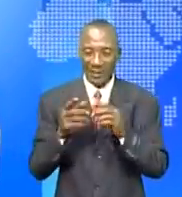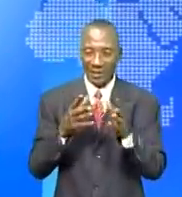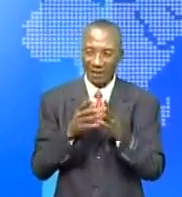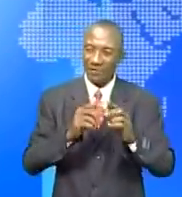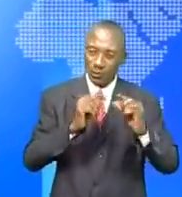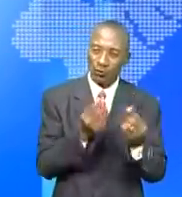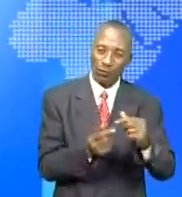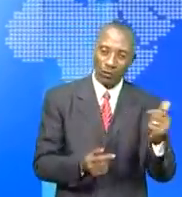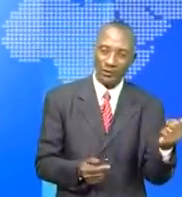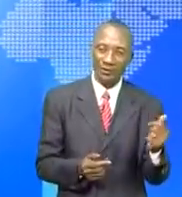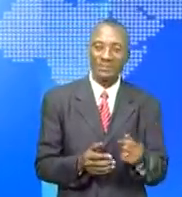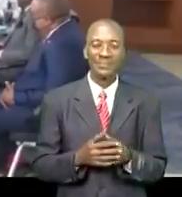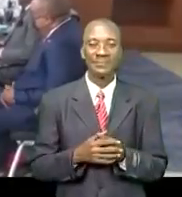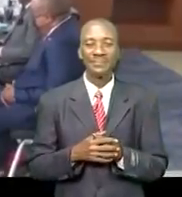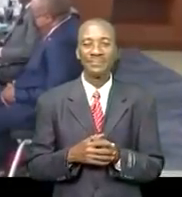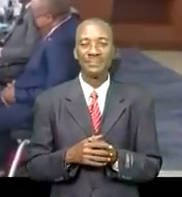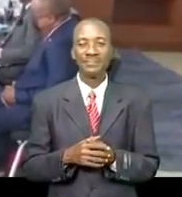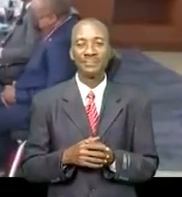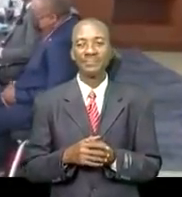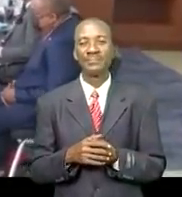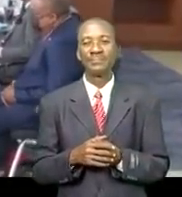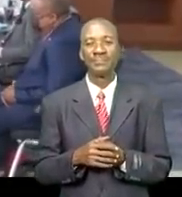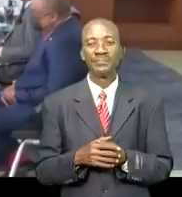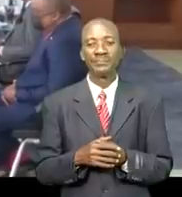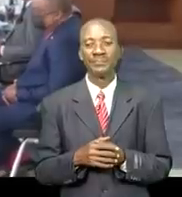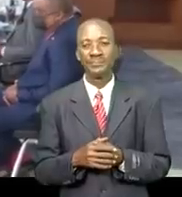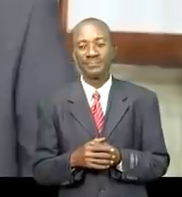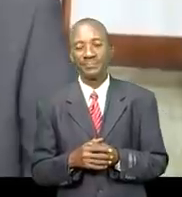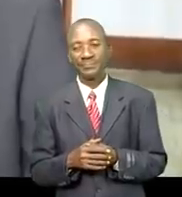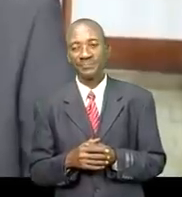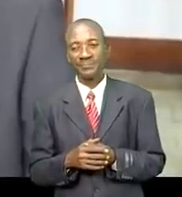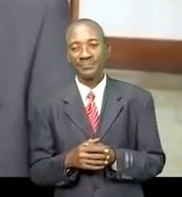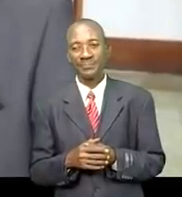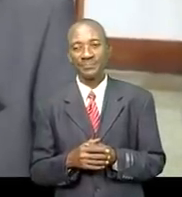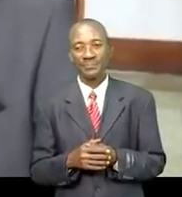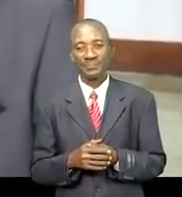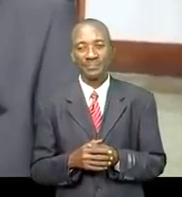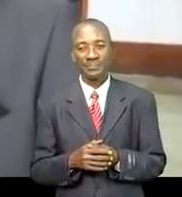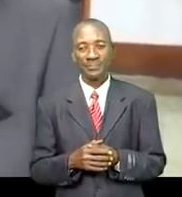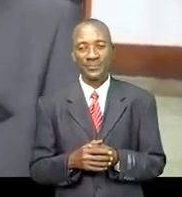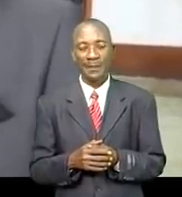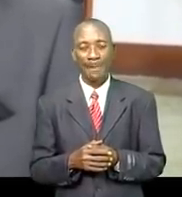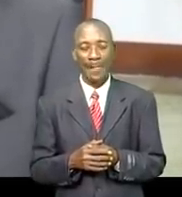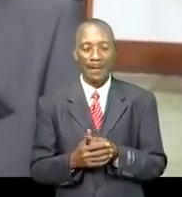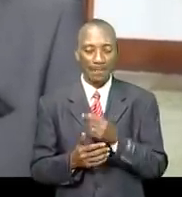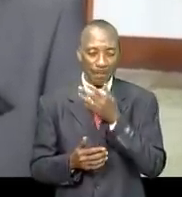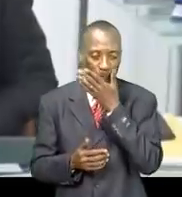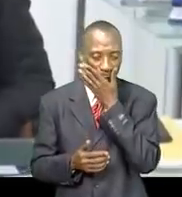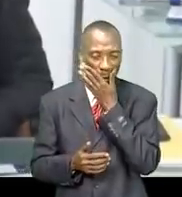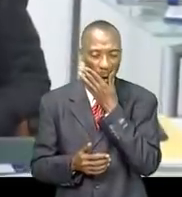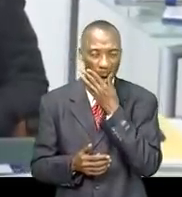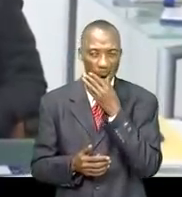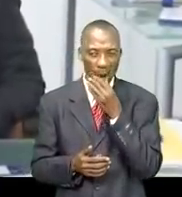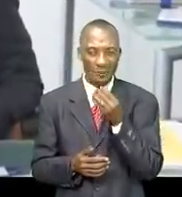Grand Équateur. Que soleil dorme, Inga veille, la maxime était valable dans l'histoire.